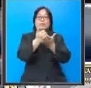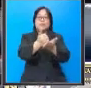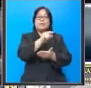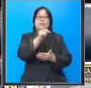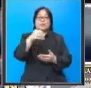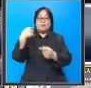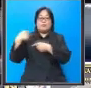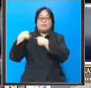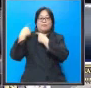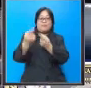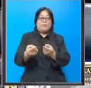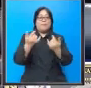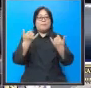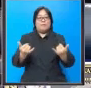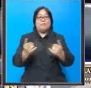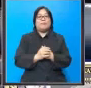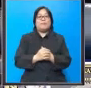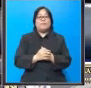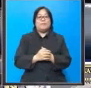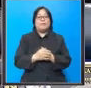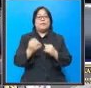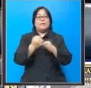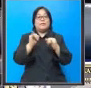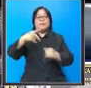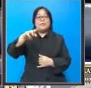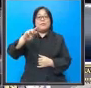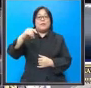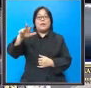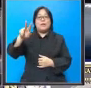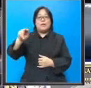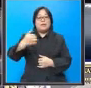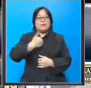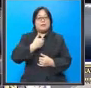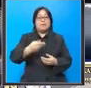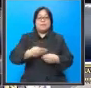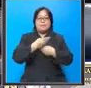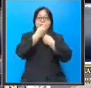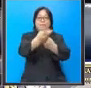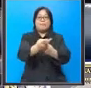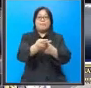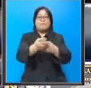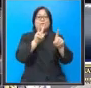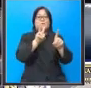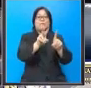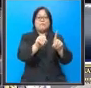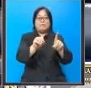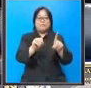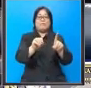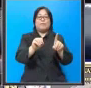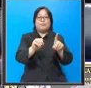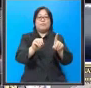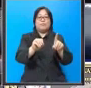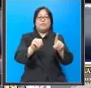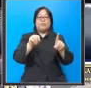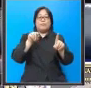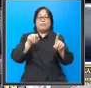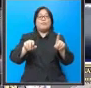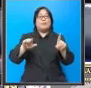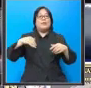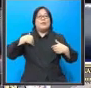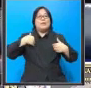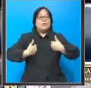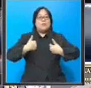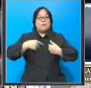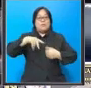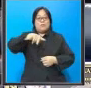Bapak terlalu single kiri dimana jabatan pilihan sendiri telah memberikan pinjaman sebanyak 125